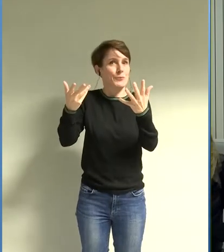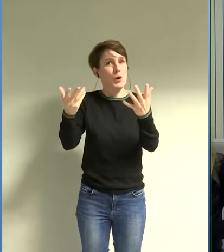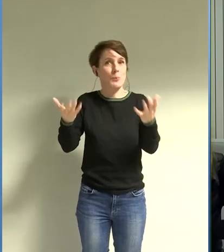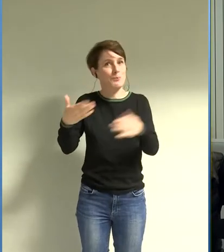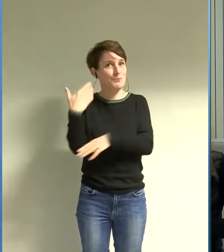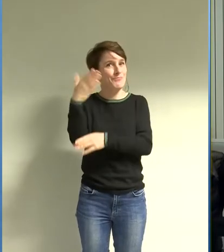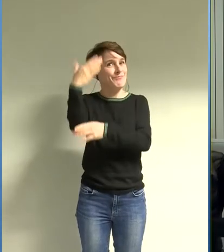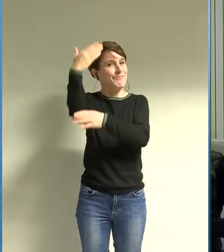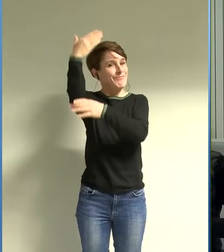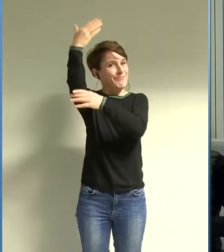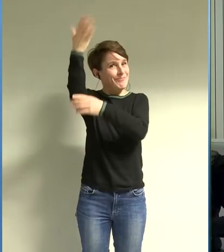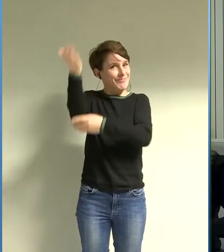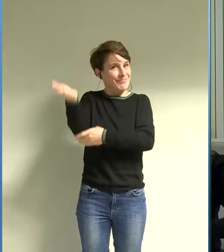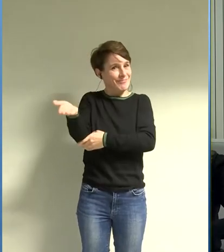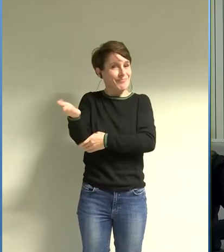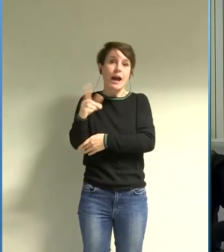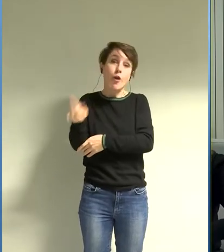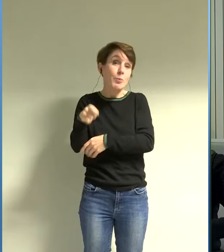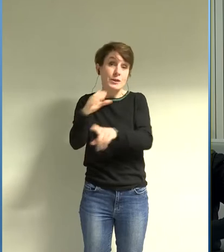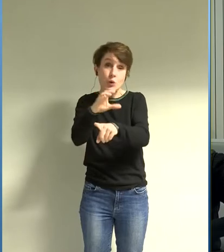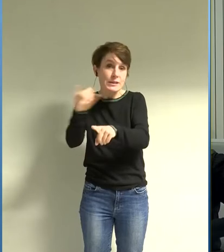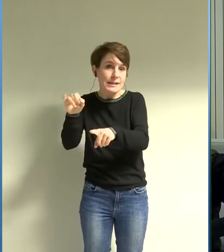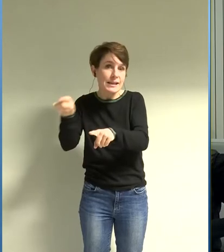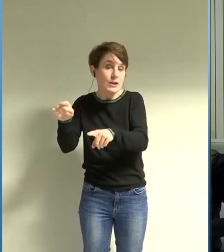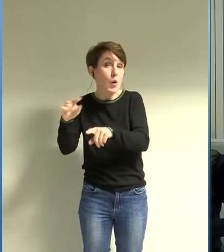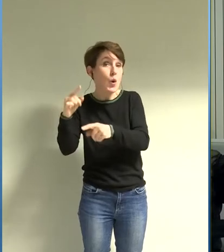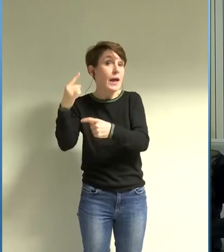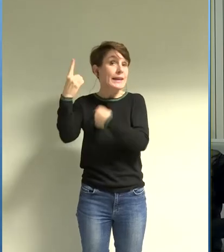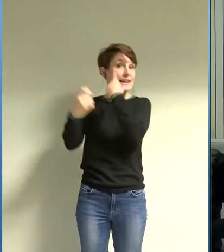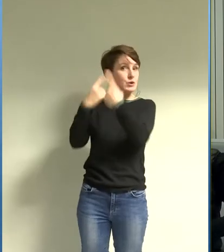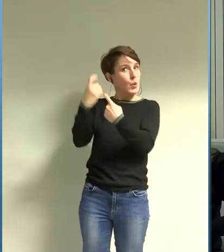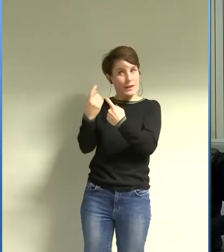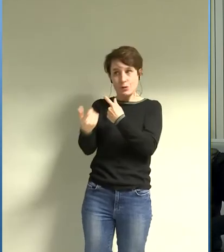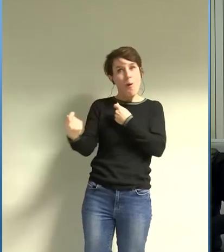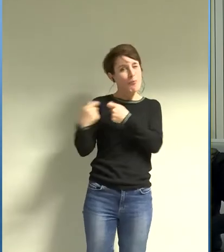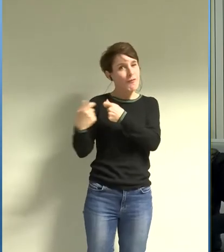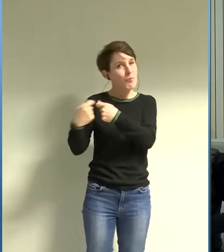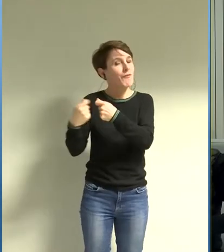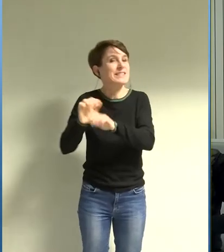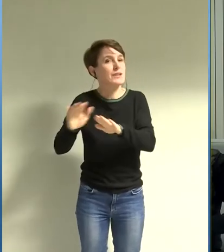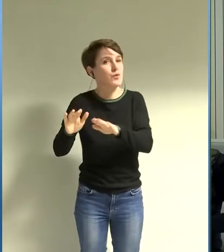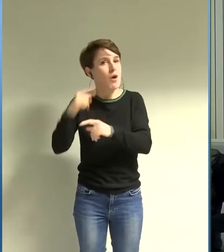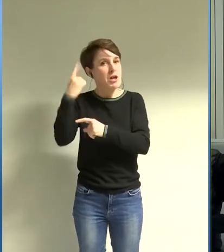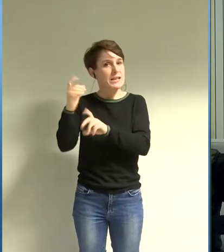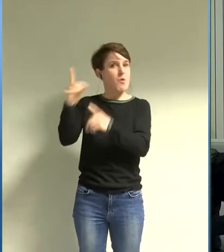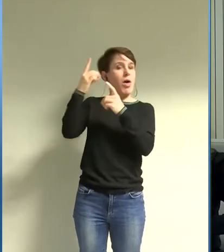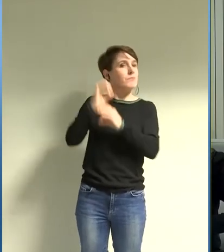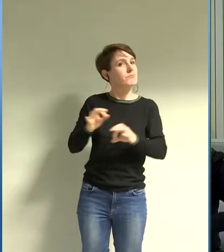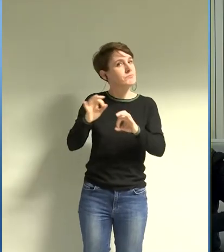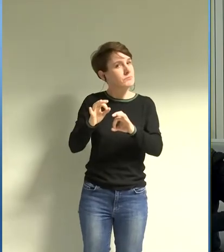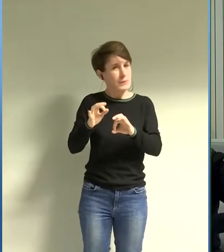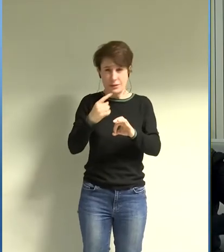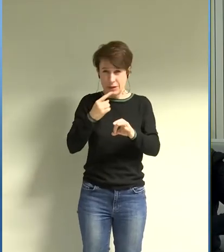c'est cci ne posons pas des questions que nous posons que des questions pardon qui vous intéressent tout est verrouillé